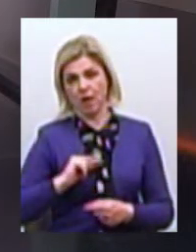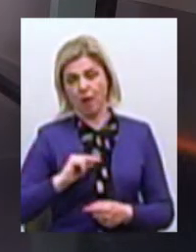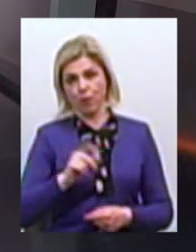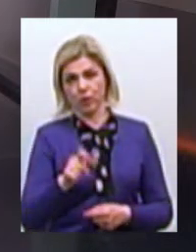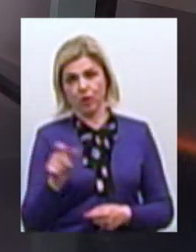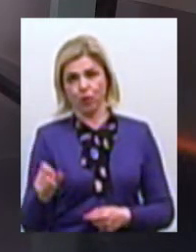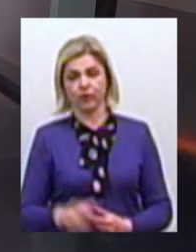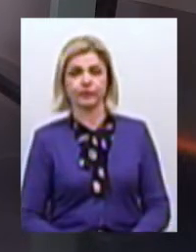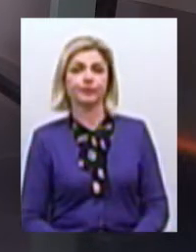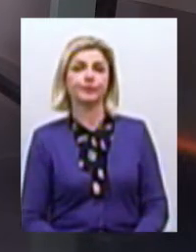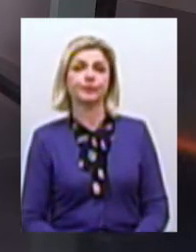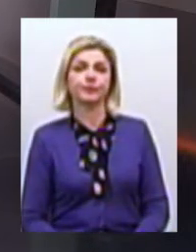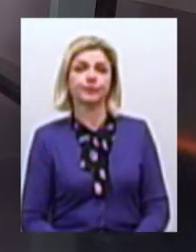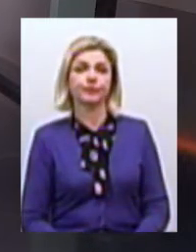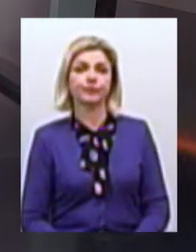Дякую.